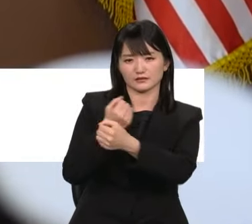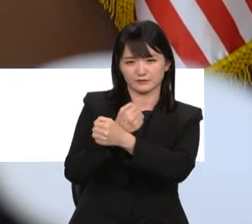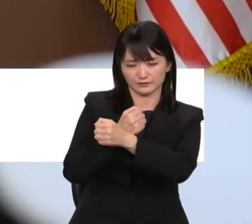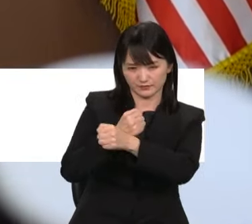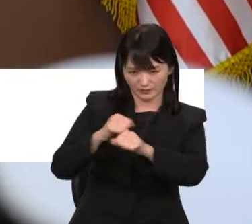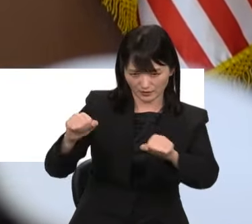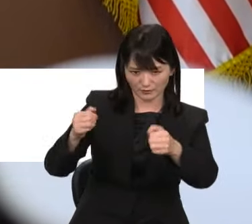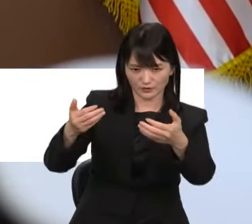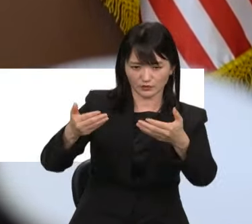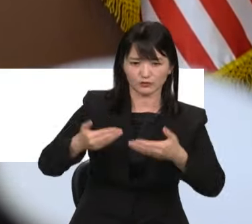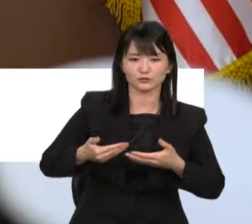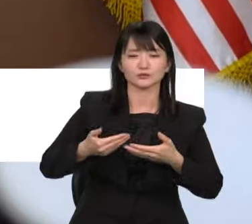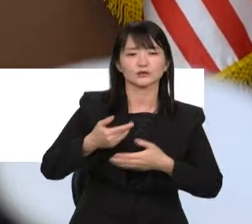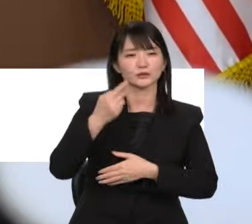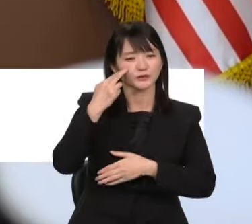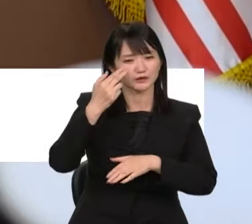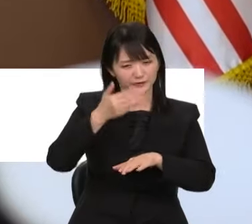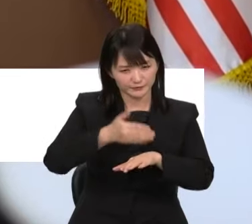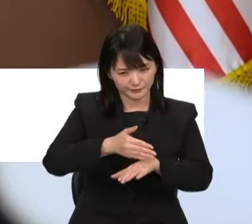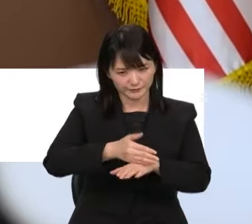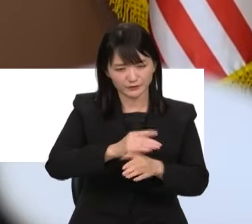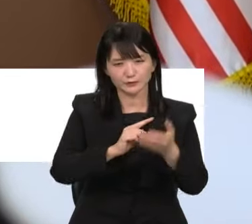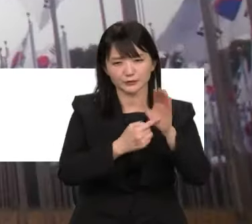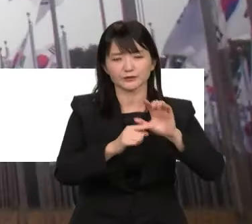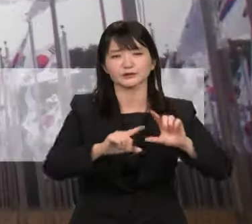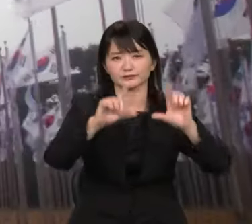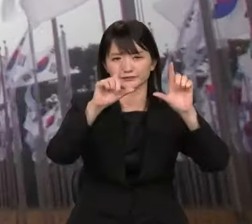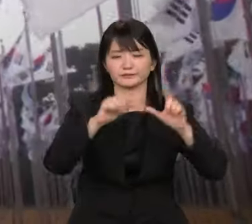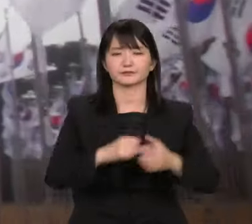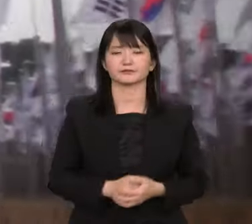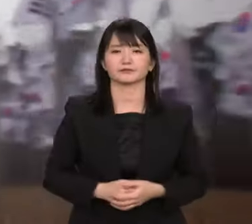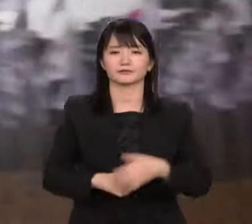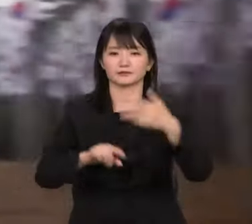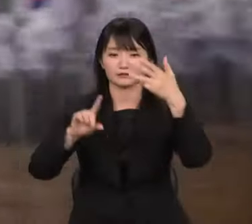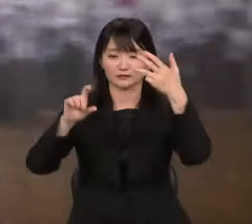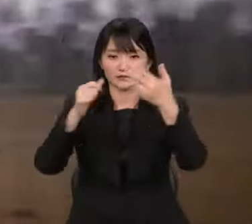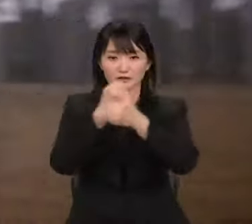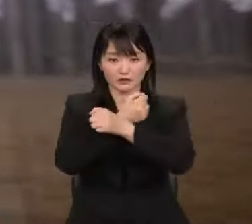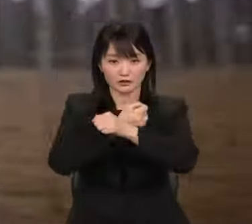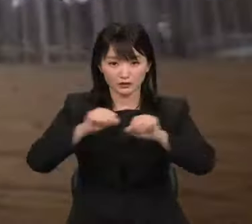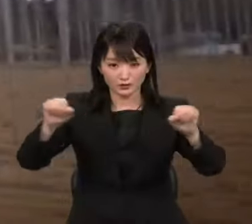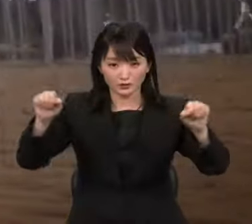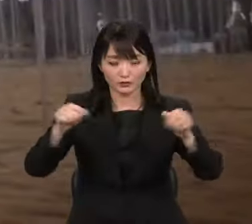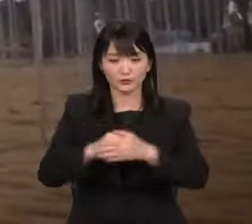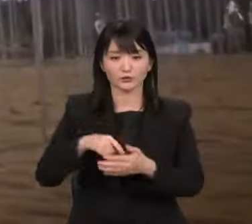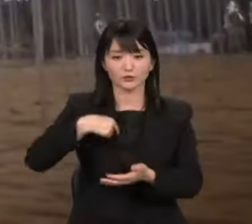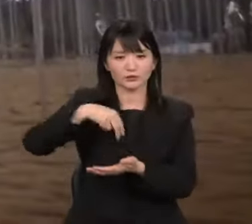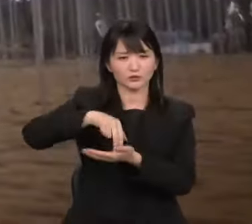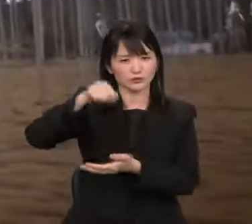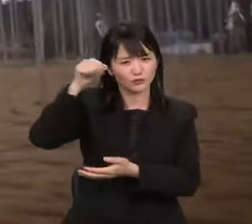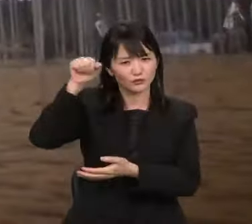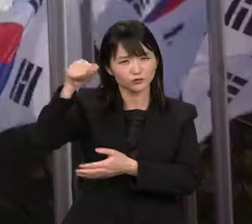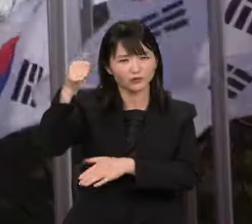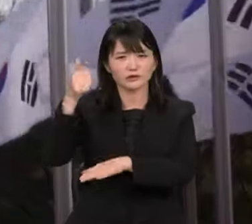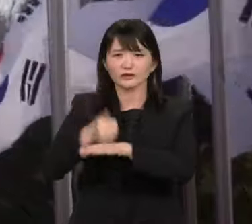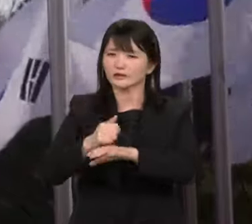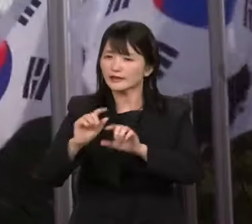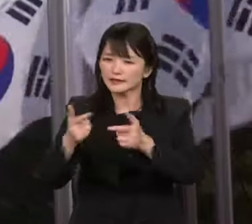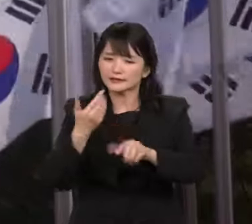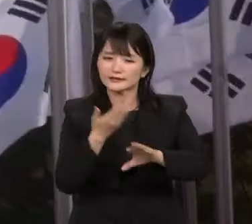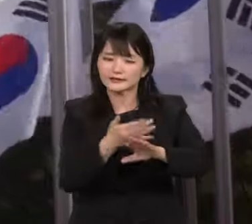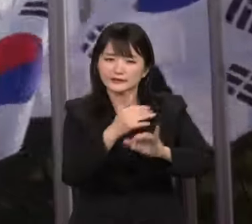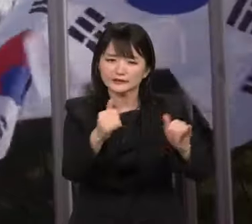해방을 가져다준 미국에 감사를 표하는 날이기도 합니다. 8.15 광복이 독립운동의 결과라기보다 남의 손에 의해 됐다는